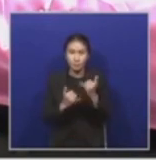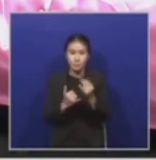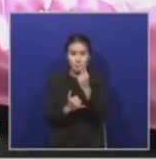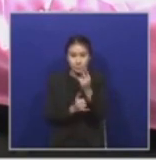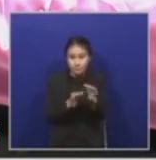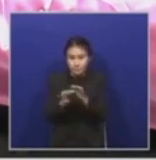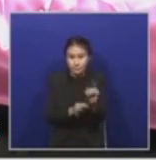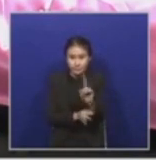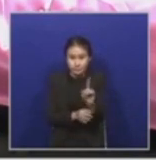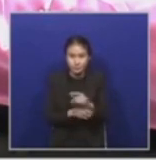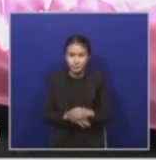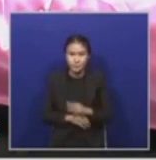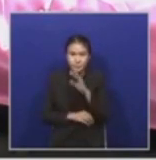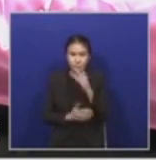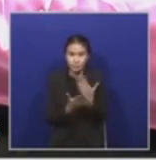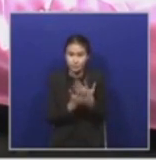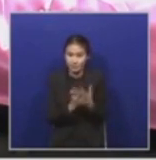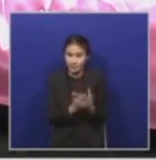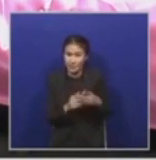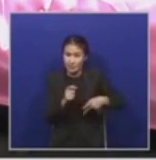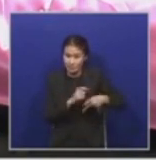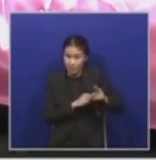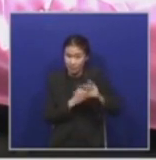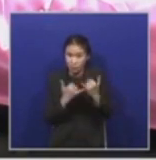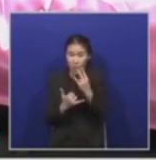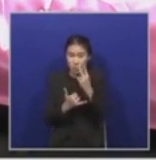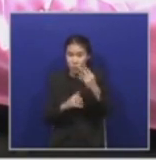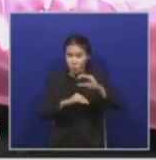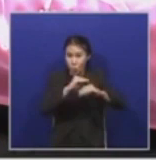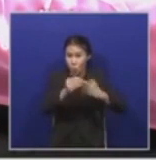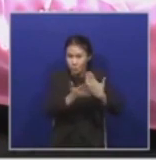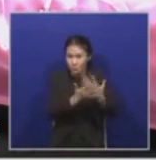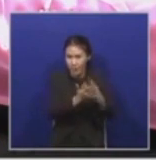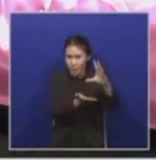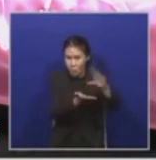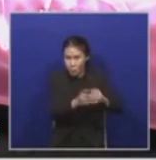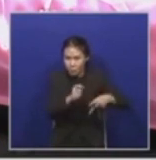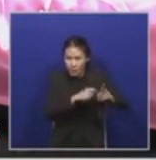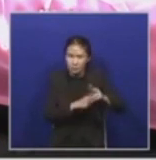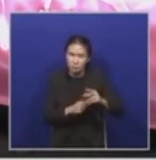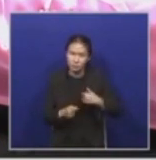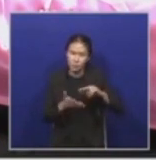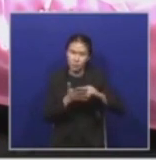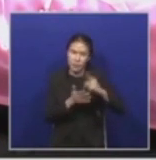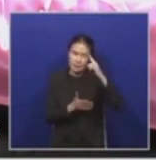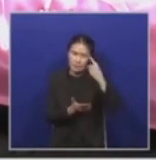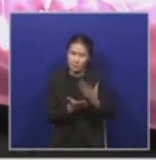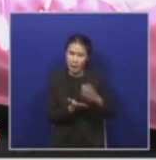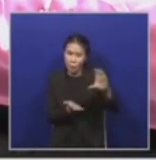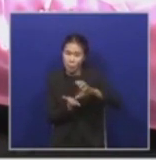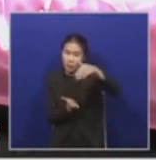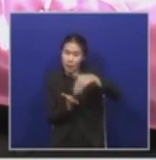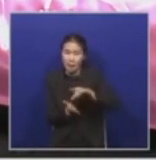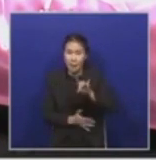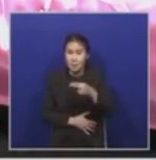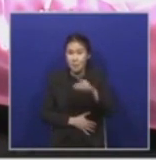ครับว่าการตัดลดงบประมาณแห่งนี้เนี่ยในครั้งนี้เนี่ยนะครับมีคนมาบอกว่าเอ๊ะเขาตั้งไว้ 88,000 แล้วเนี่ยสภาจะตัดล